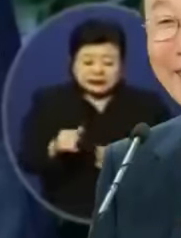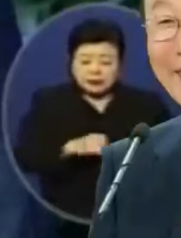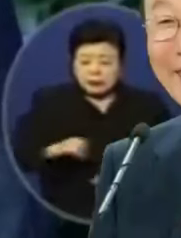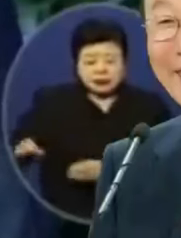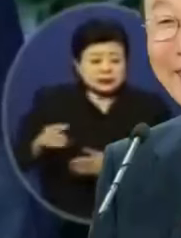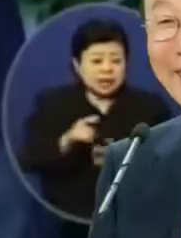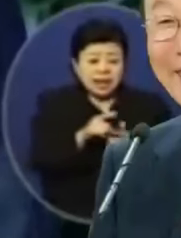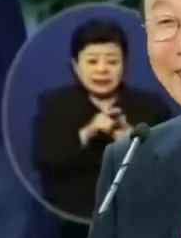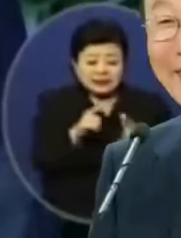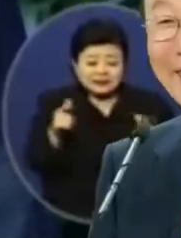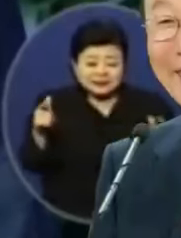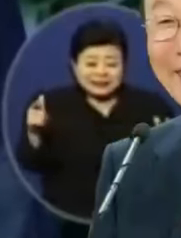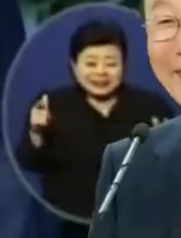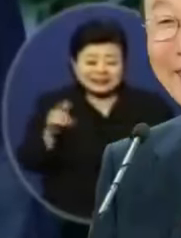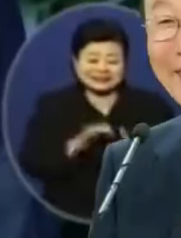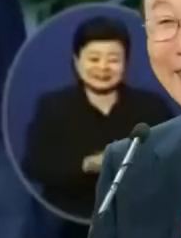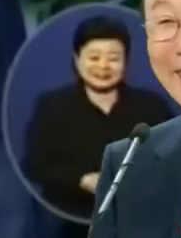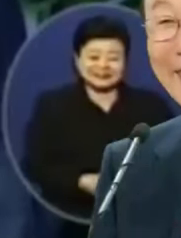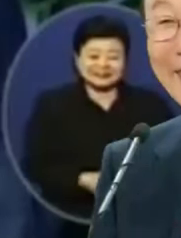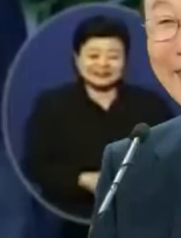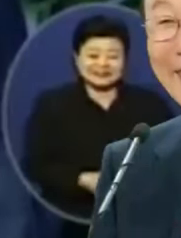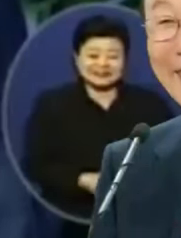버리지 아니하셨습니다.